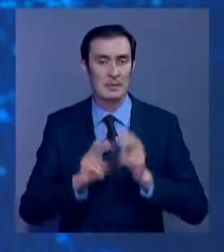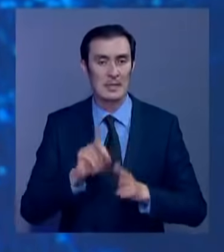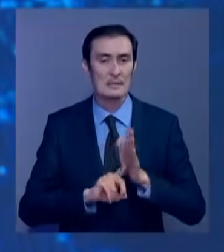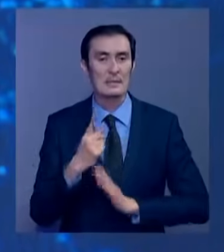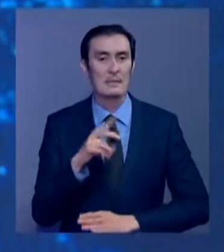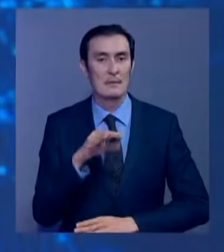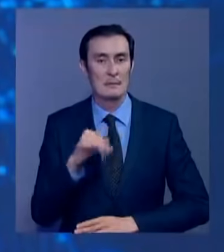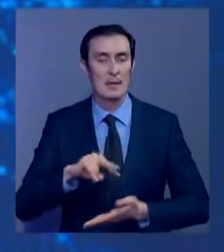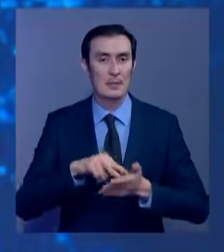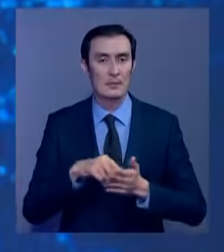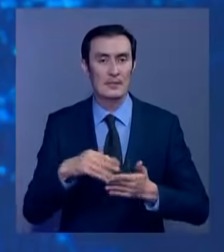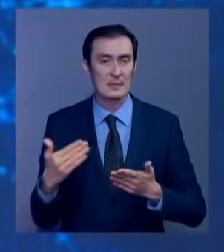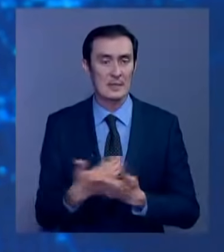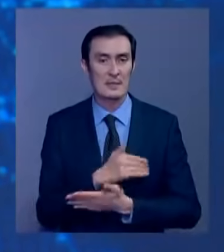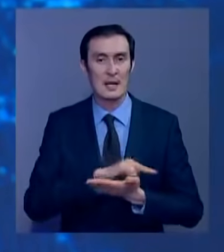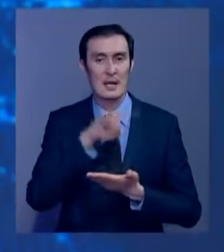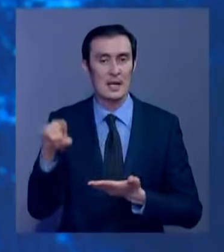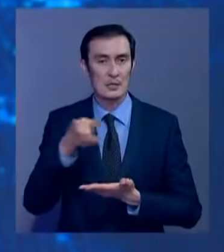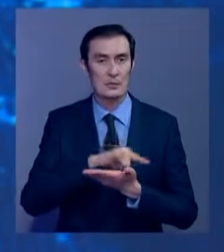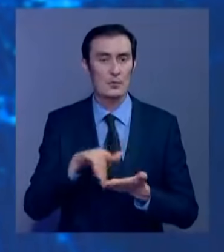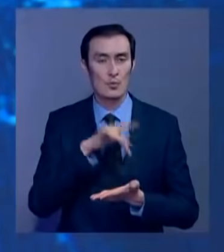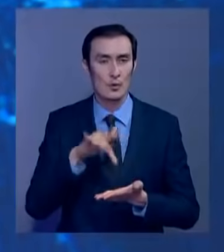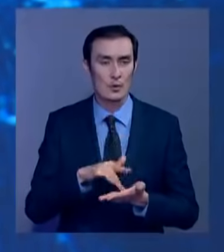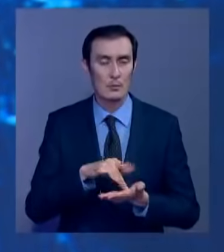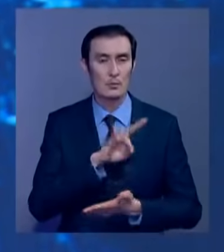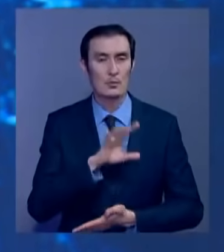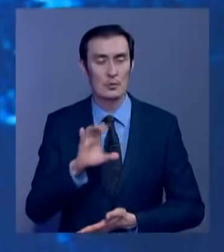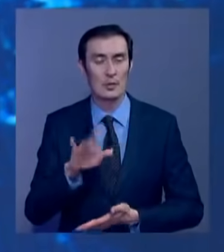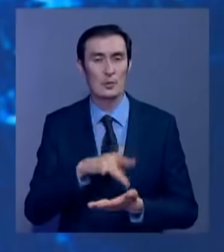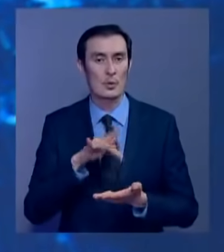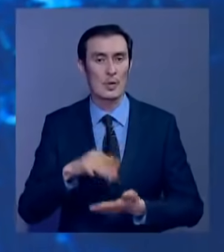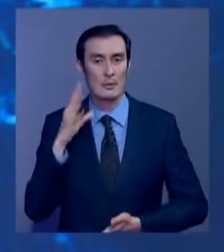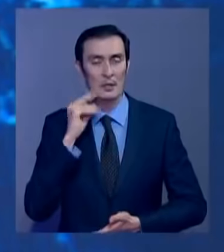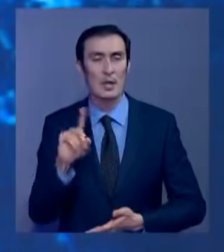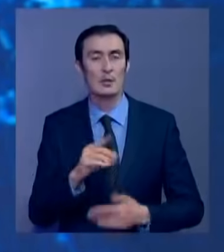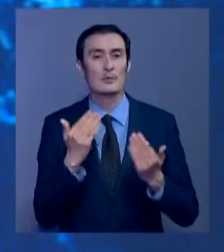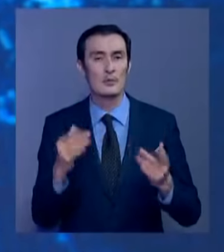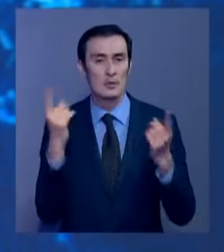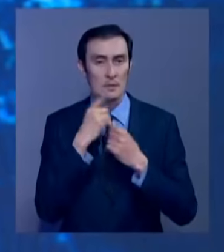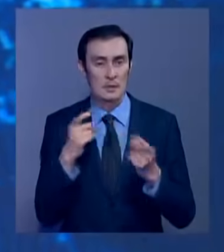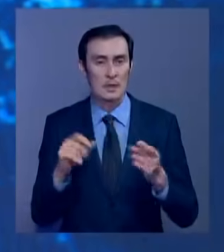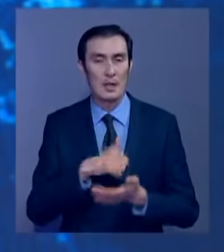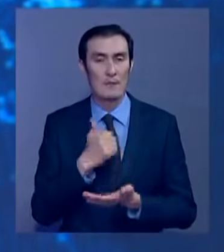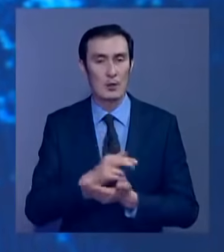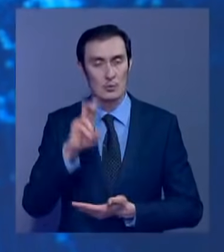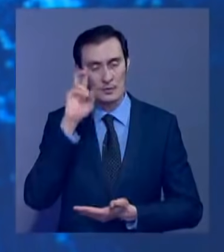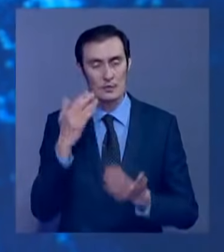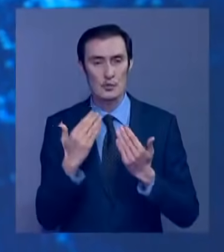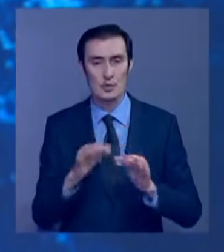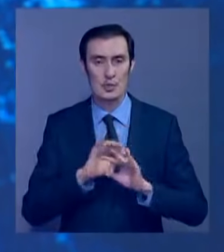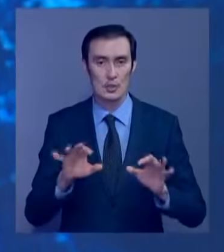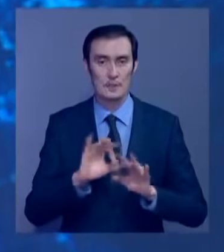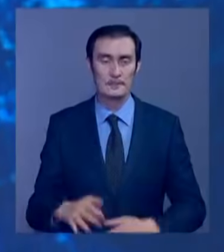С 1 мая планируют возобновить рейсы между Нур-Султаном и Алматы. О чем еще говорил глава государства в нашем